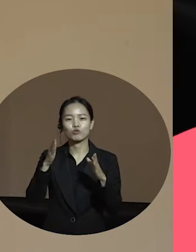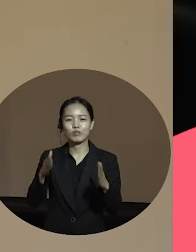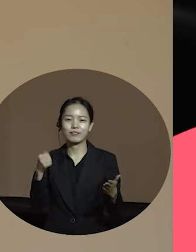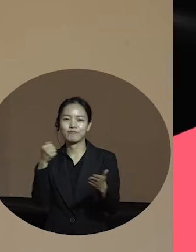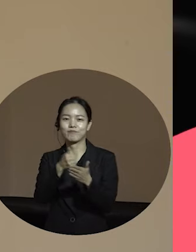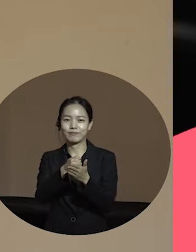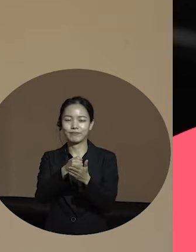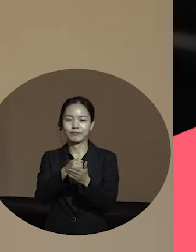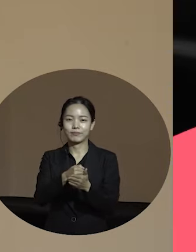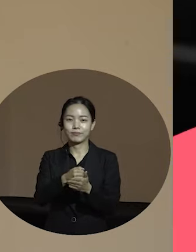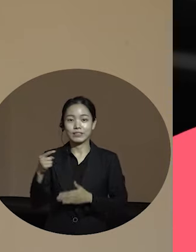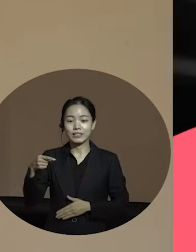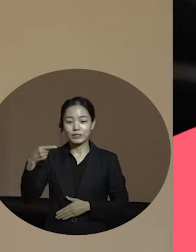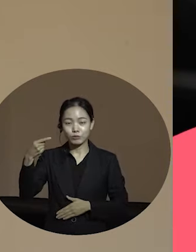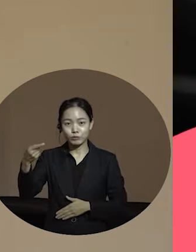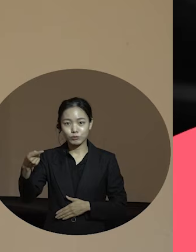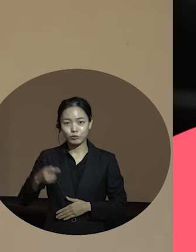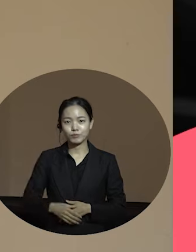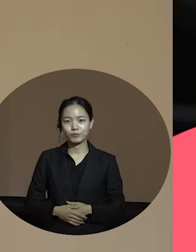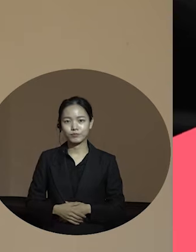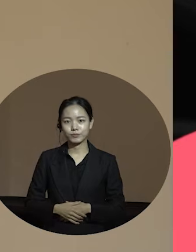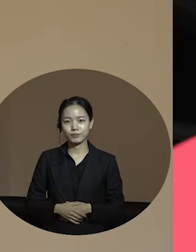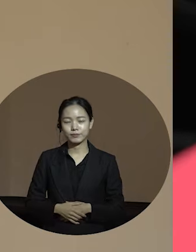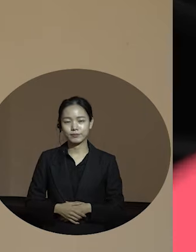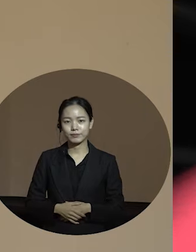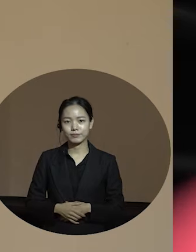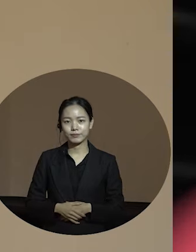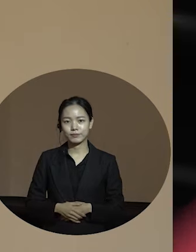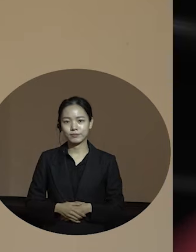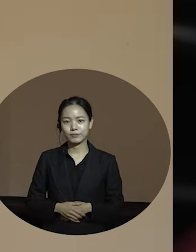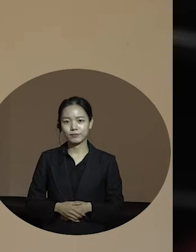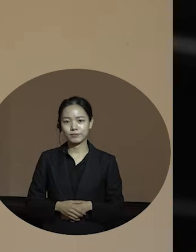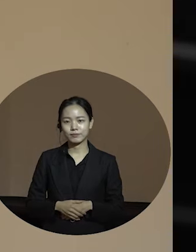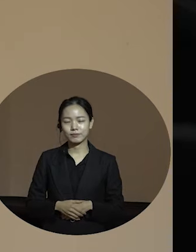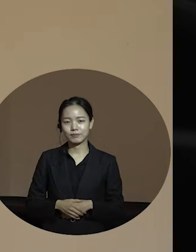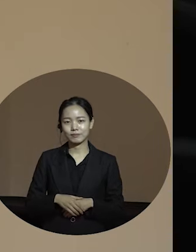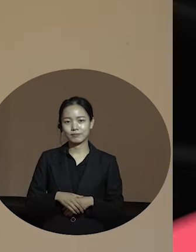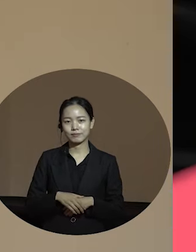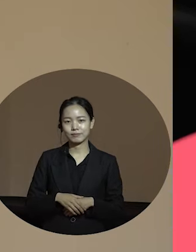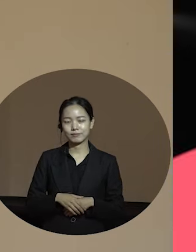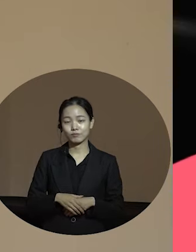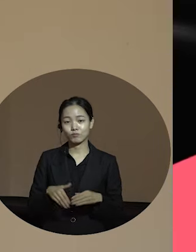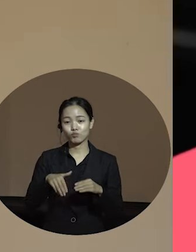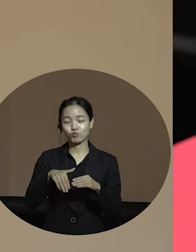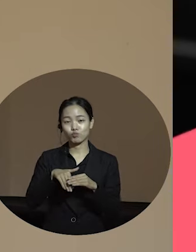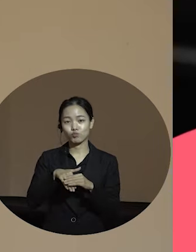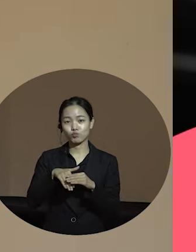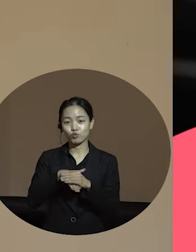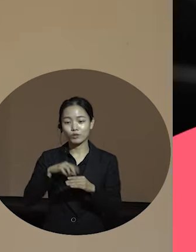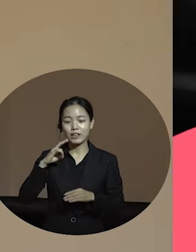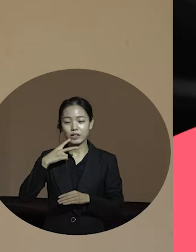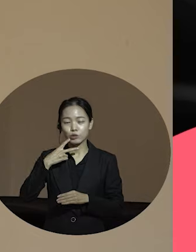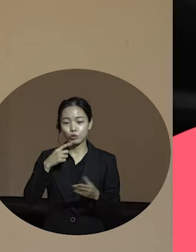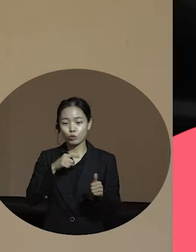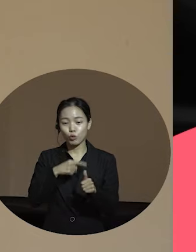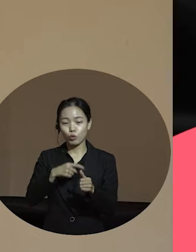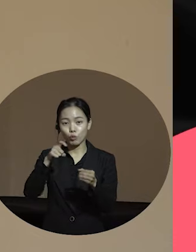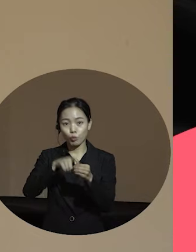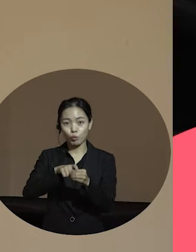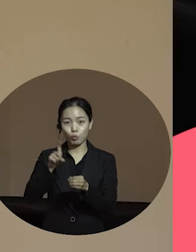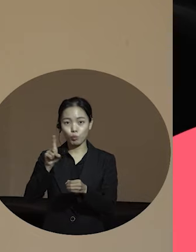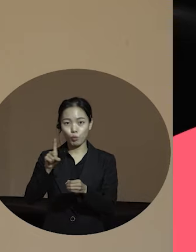아젠다는 세계 각국에서 정책 수립 지침으로 활용하고 있습니다. 문화예술교육의 목표는